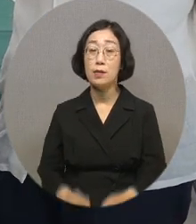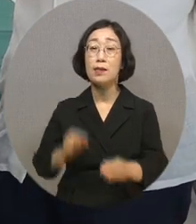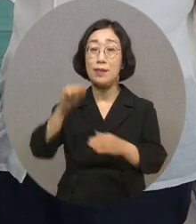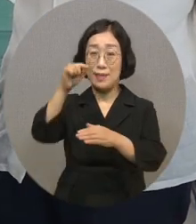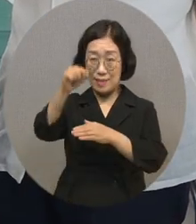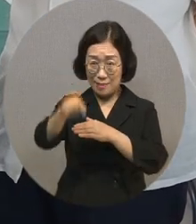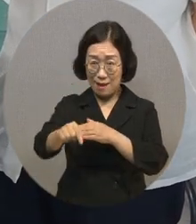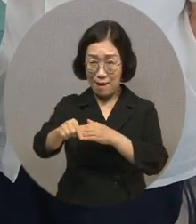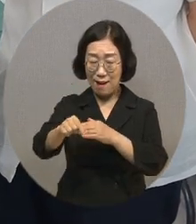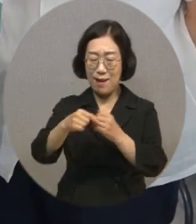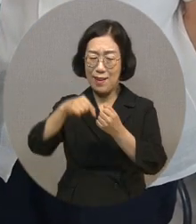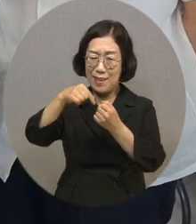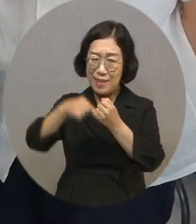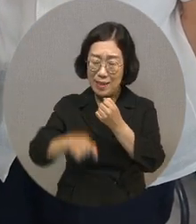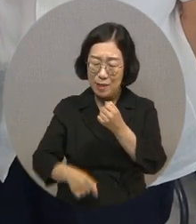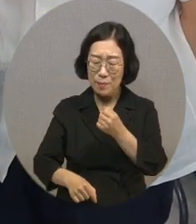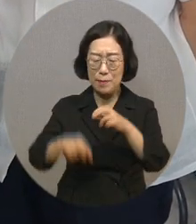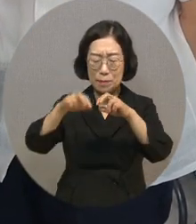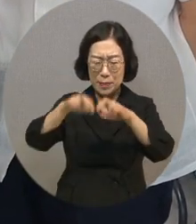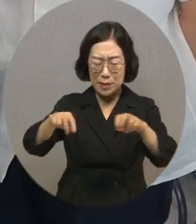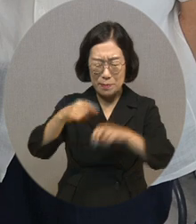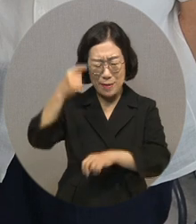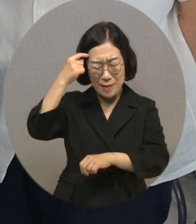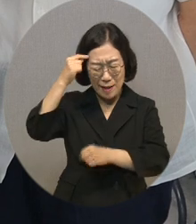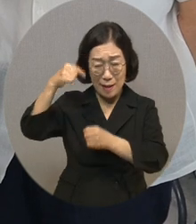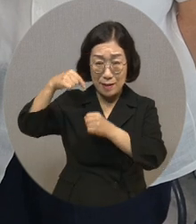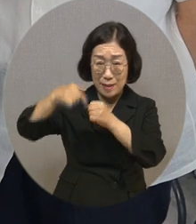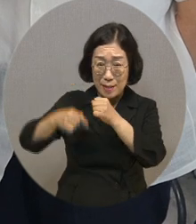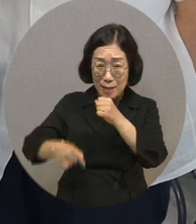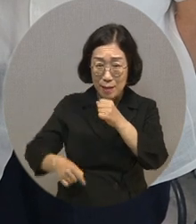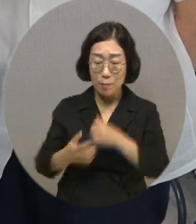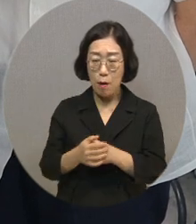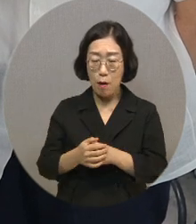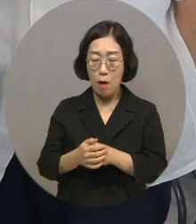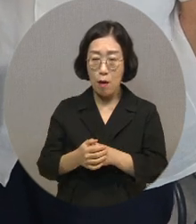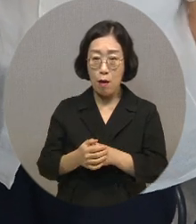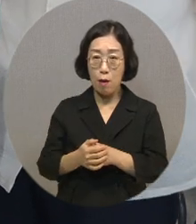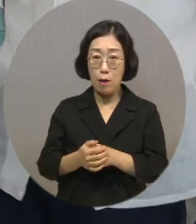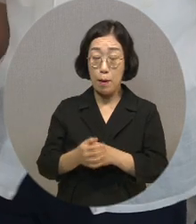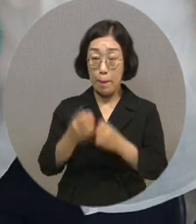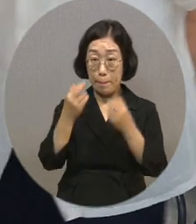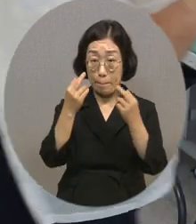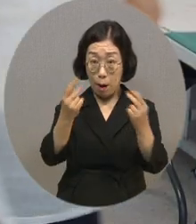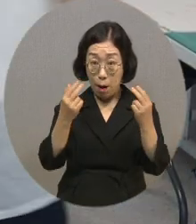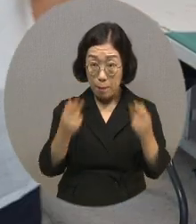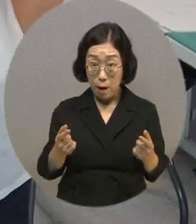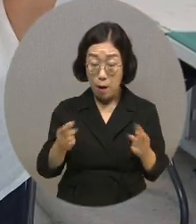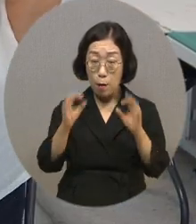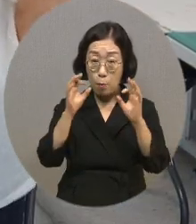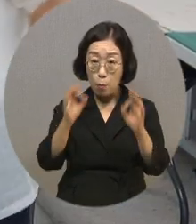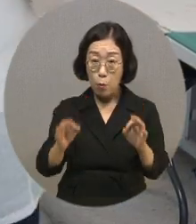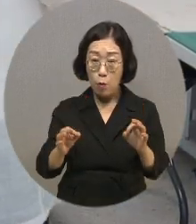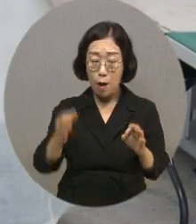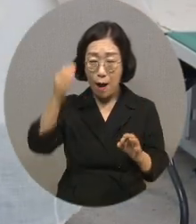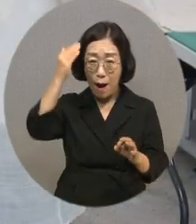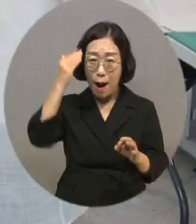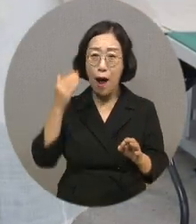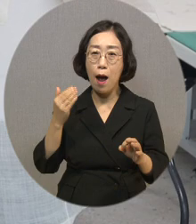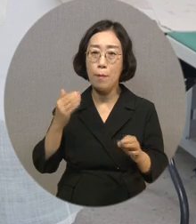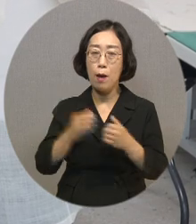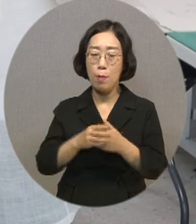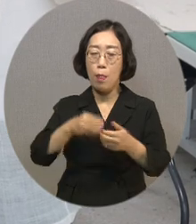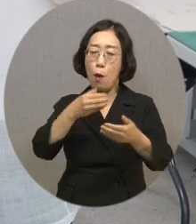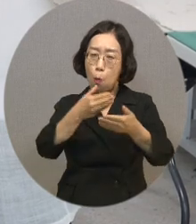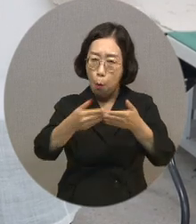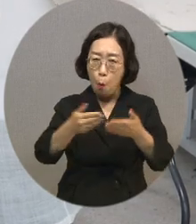너머까지 사색하다 보면 어느새 여백이 보이고 먹과 붓의 움직임에